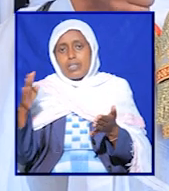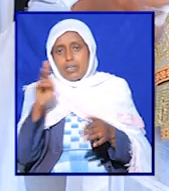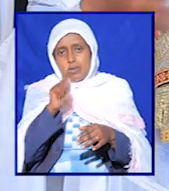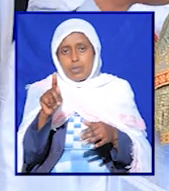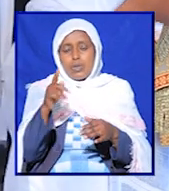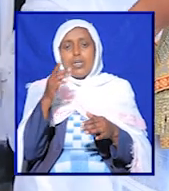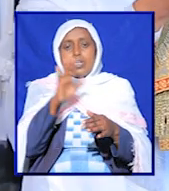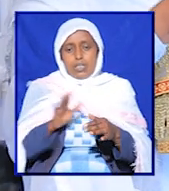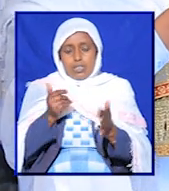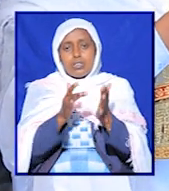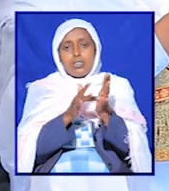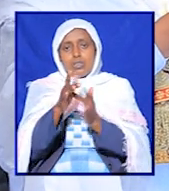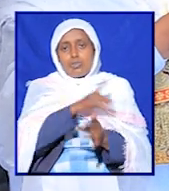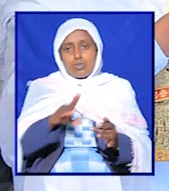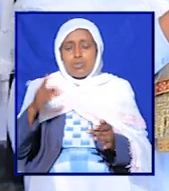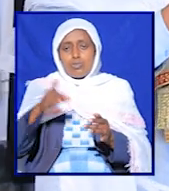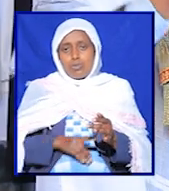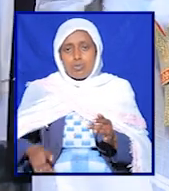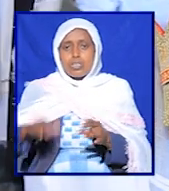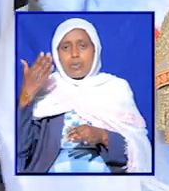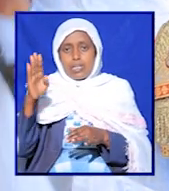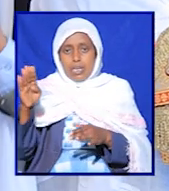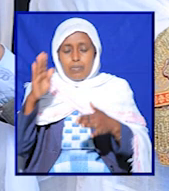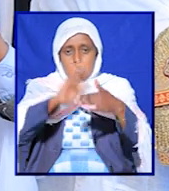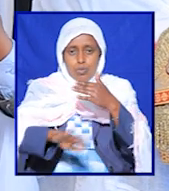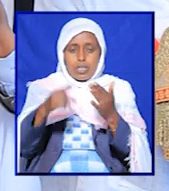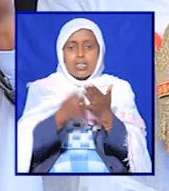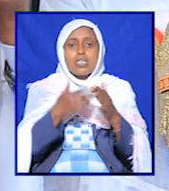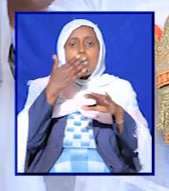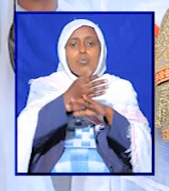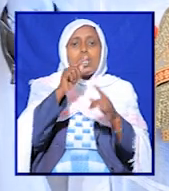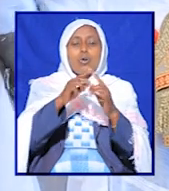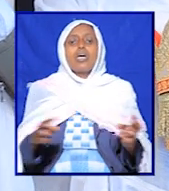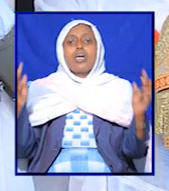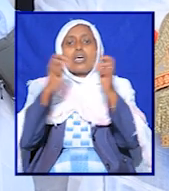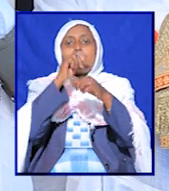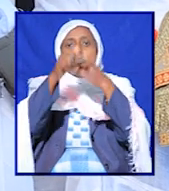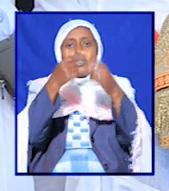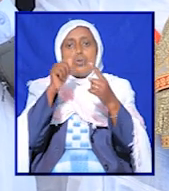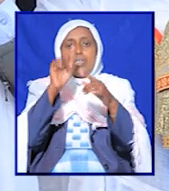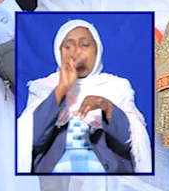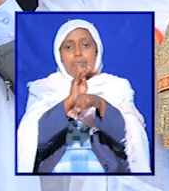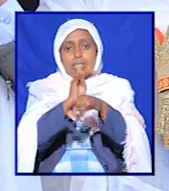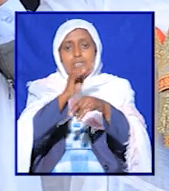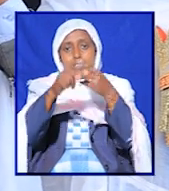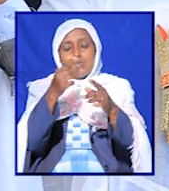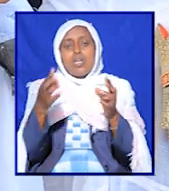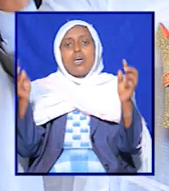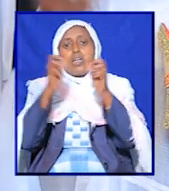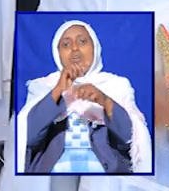የሚነሳው። ጌታችን ኢየሱስ ክርስቶስ በቤተልሔም እንደተወለደ ከዛ ወደ ቀራንዮ ወደ መቅደስ ሲመጣ ወደ ቀራንዮ ይሄደ